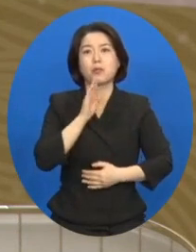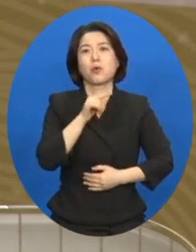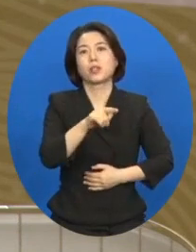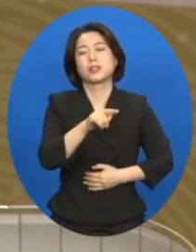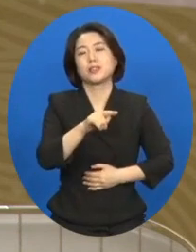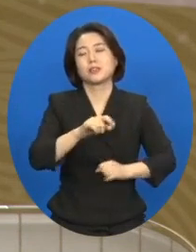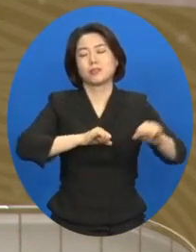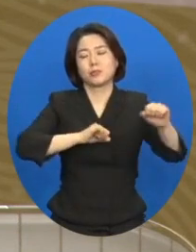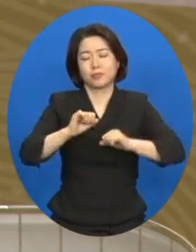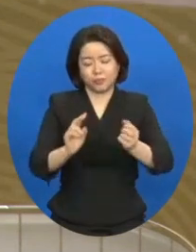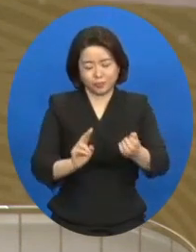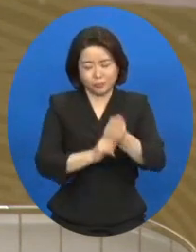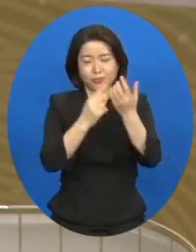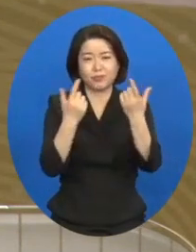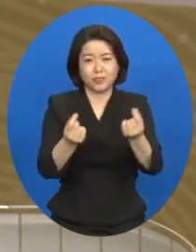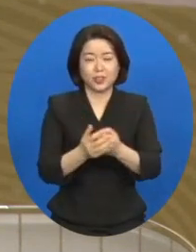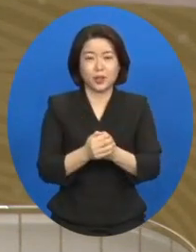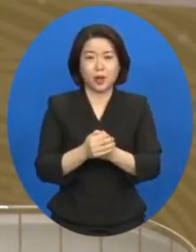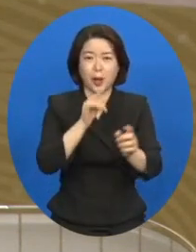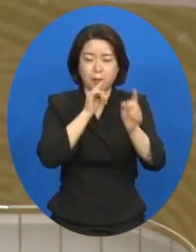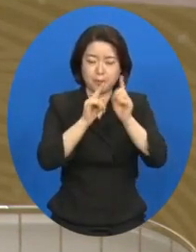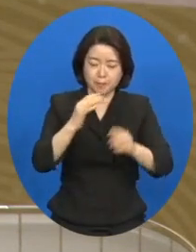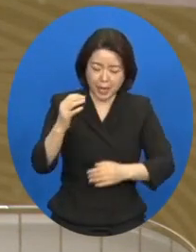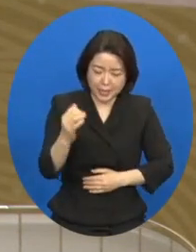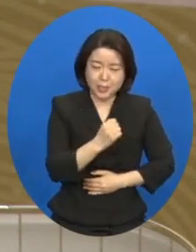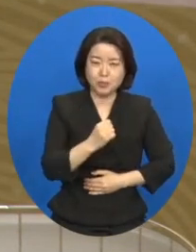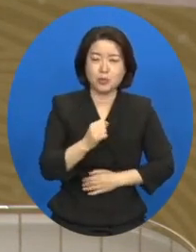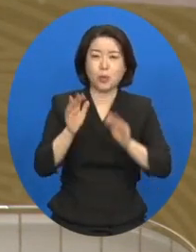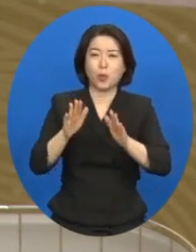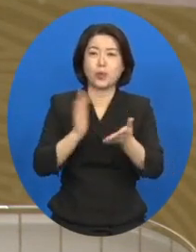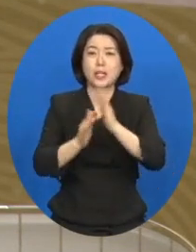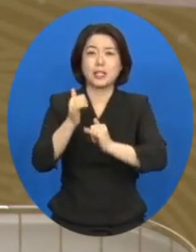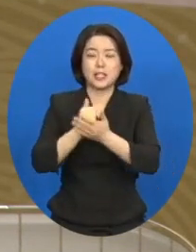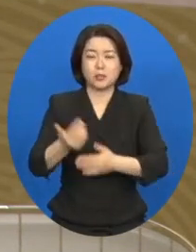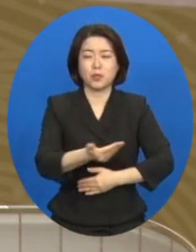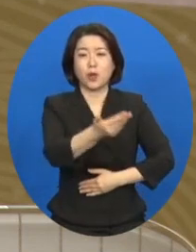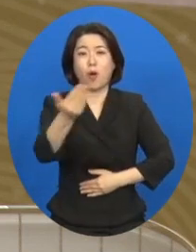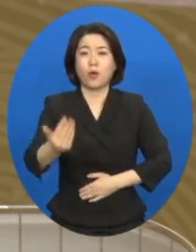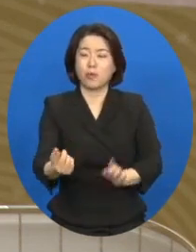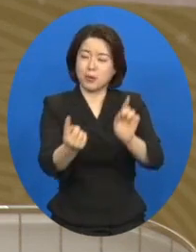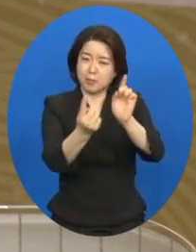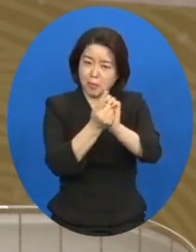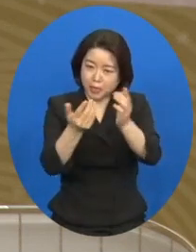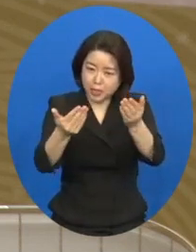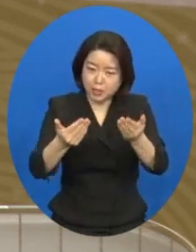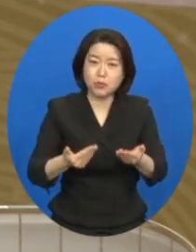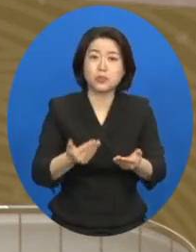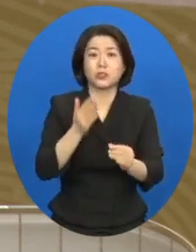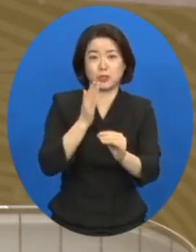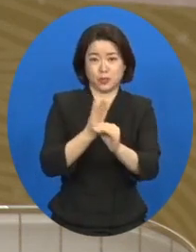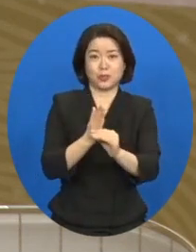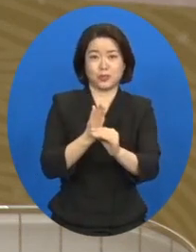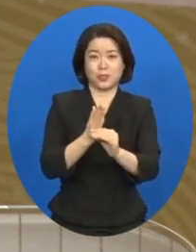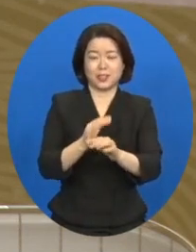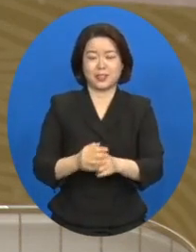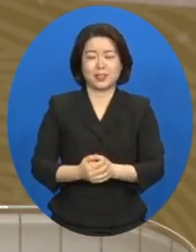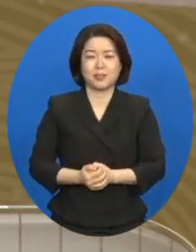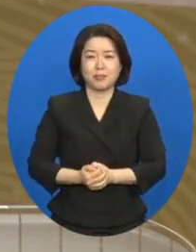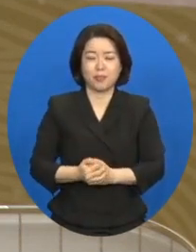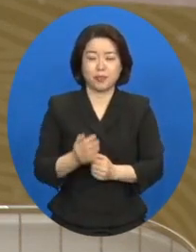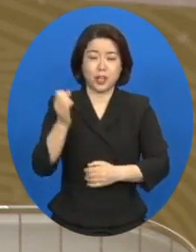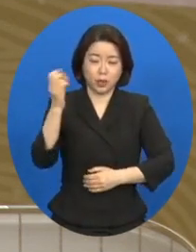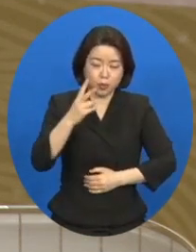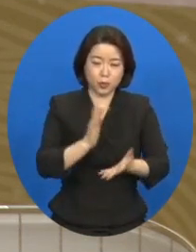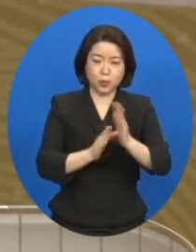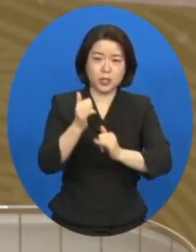역사예요. 말씀으로 오늘 예수님이 여러분을 만나고 계신 거죠. 그리고 예수님을